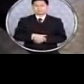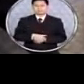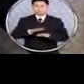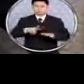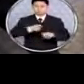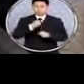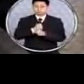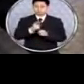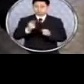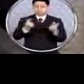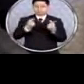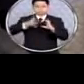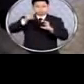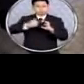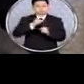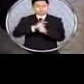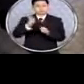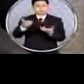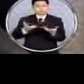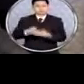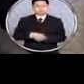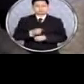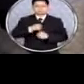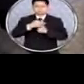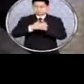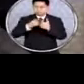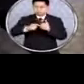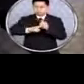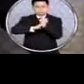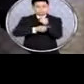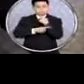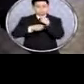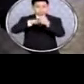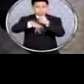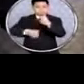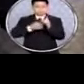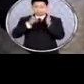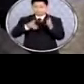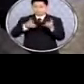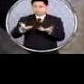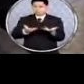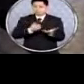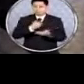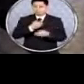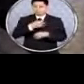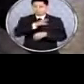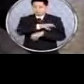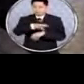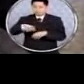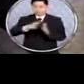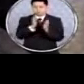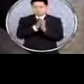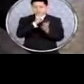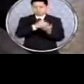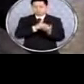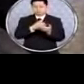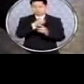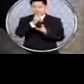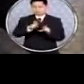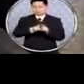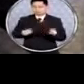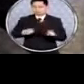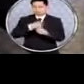做的，尤其是总统要做的，就是要确保整个司法体系在处理这个案件的过程中是一个公平的审理